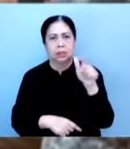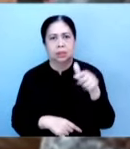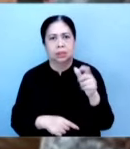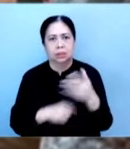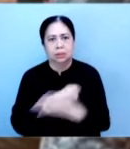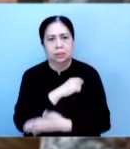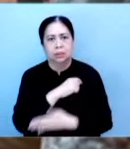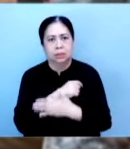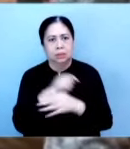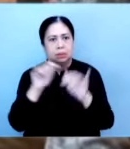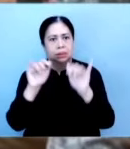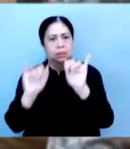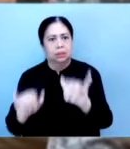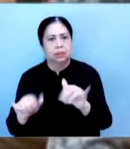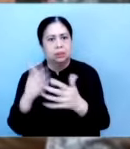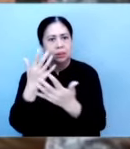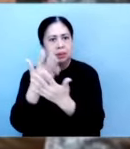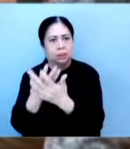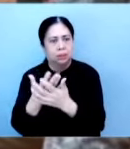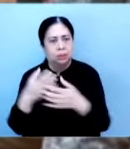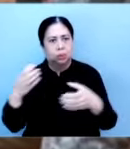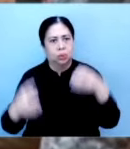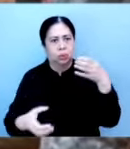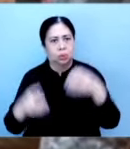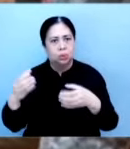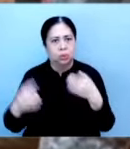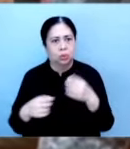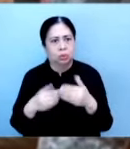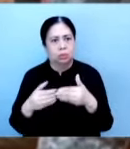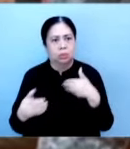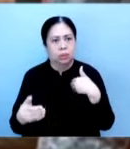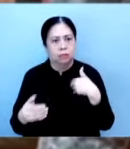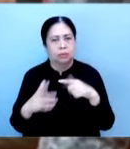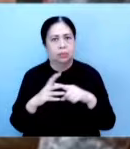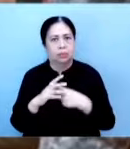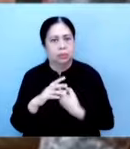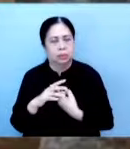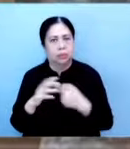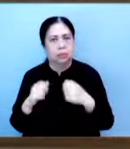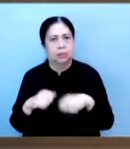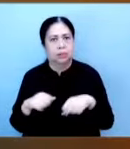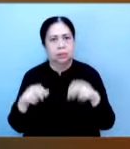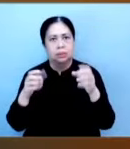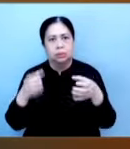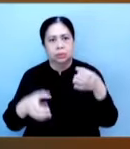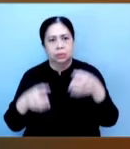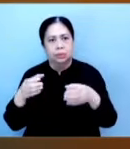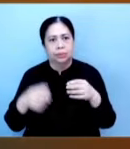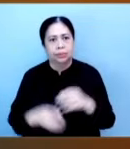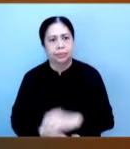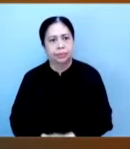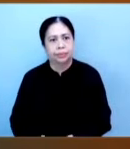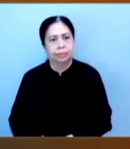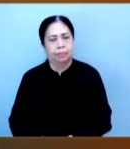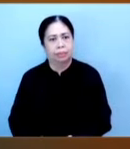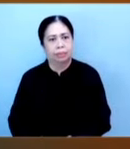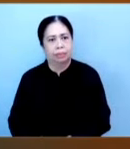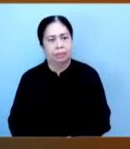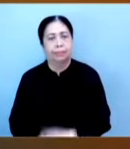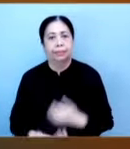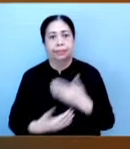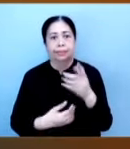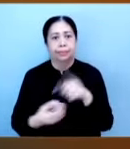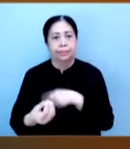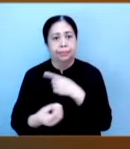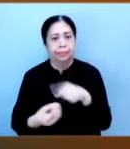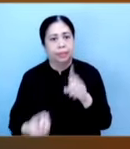mananatili sila sa kustodiya ng korte bago magsimula ang mismong pagdinig sa krimen samantala kinen na naman ng Department